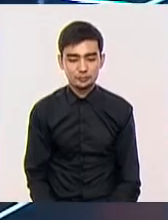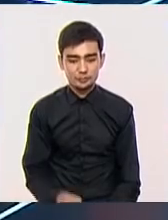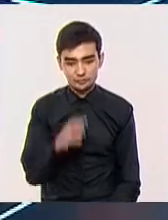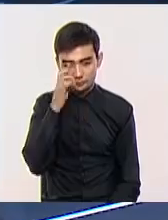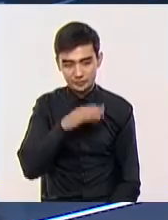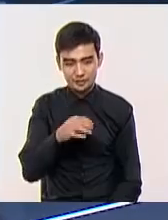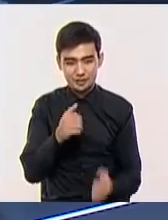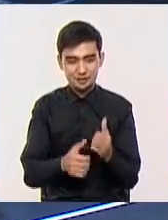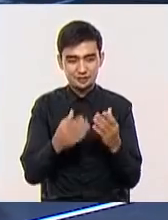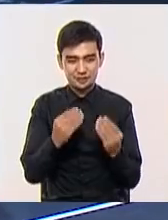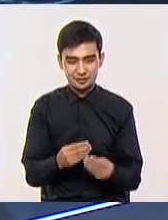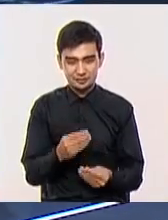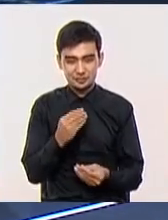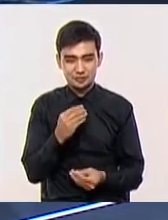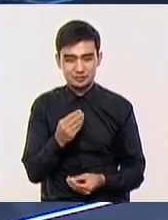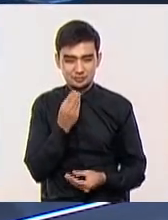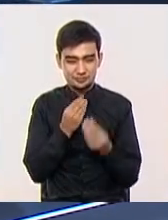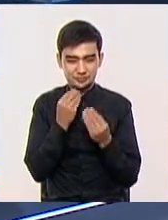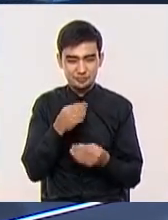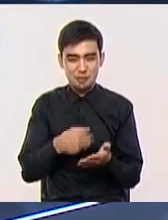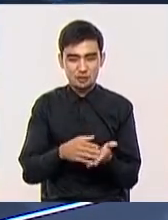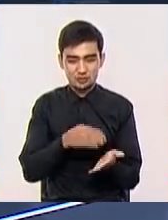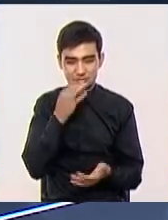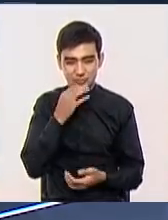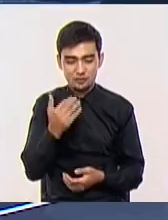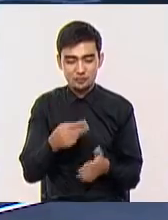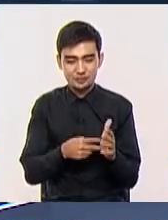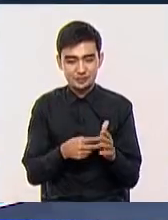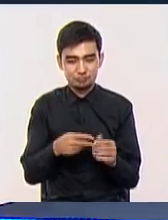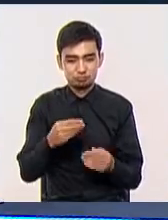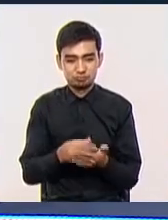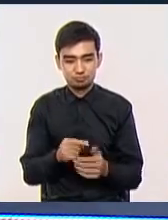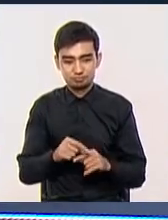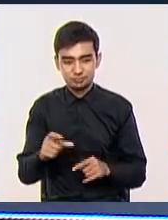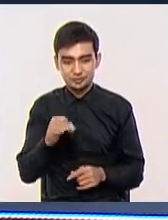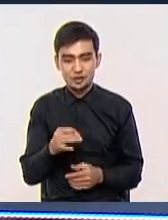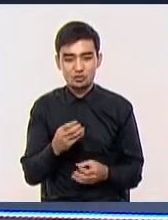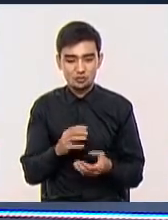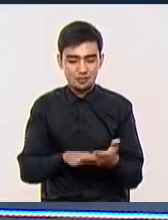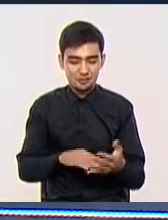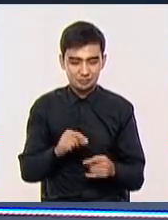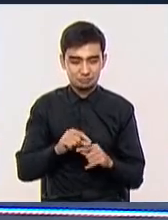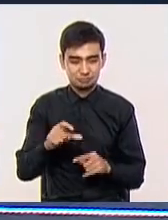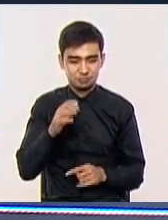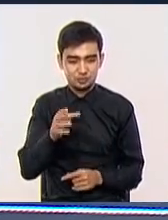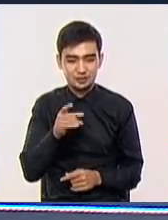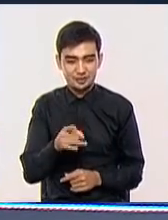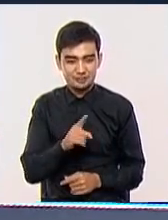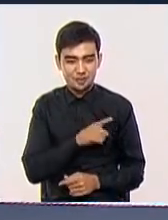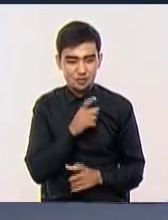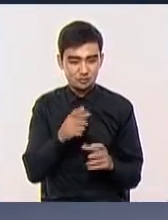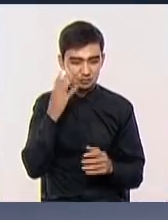Елімізде күнделікті тұтынатын күн бағыс майы қымбаттап барады және қымбаттай бермек. Бұл мамандар